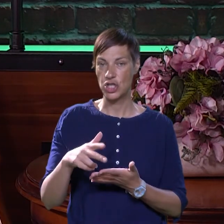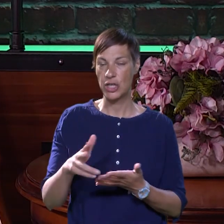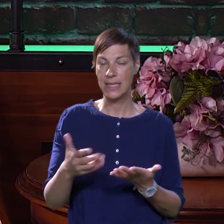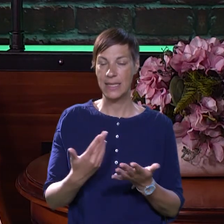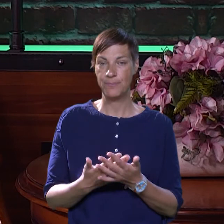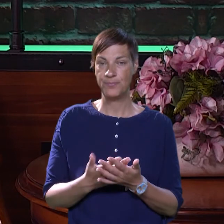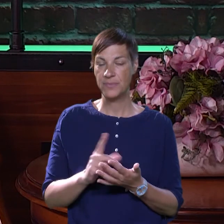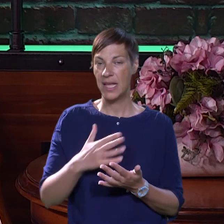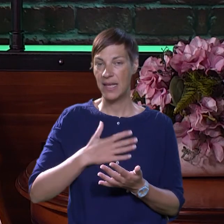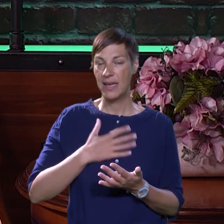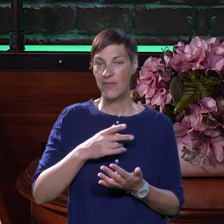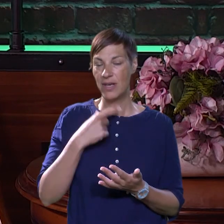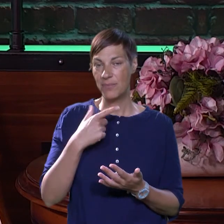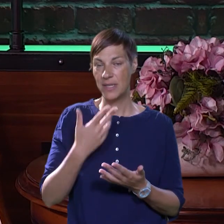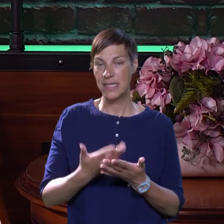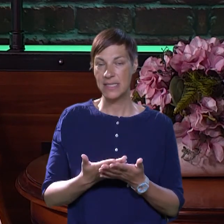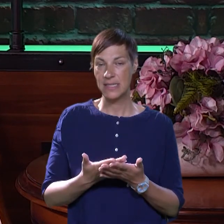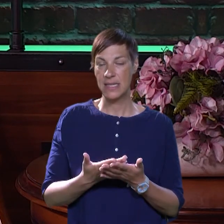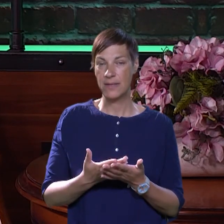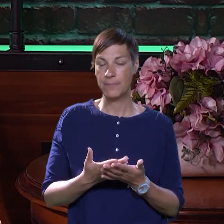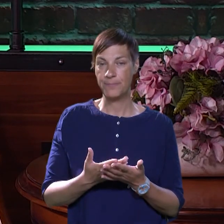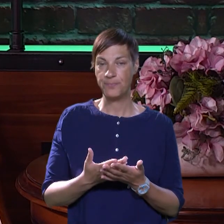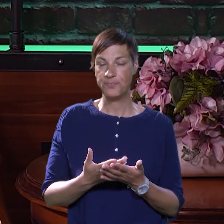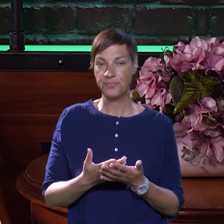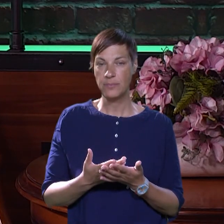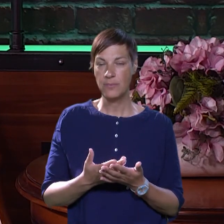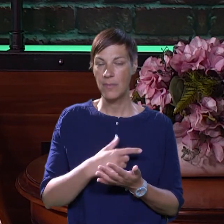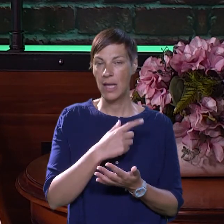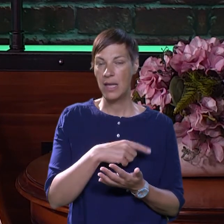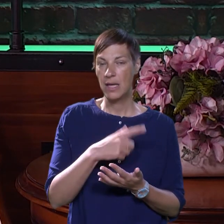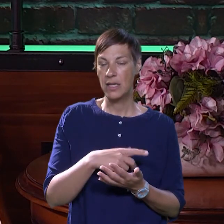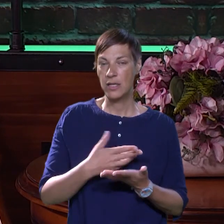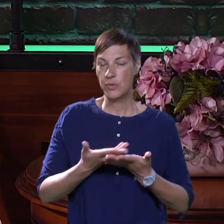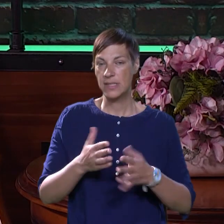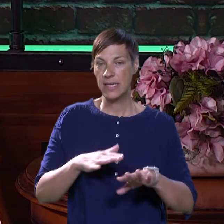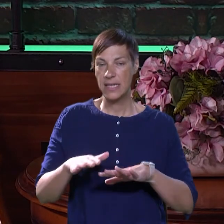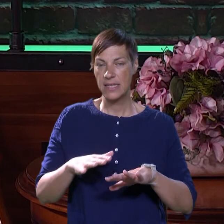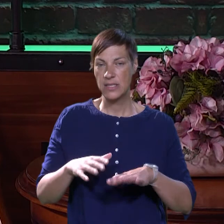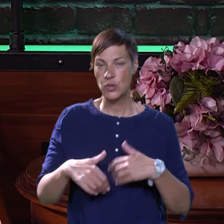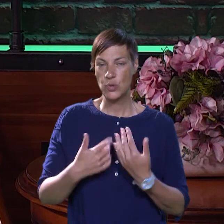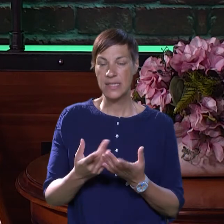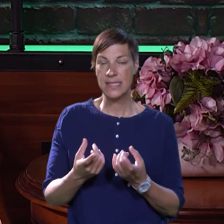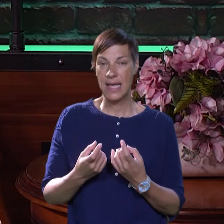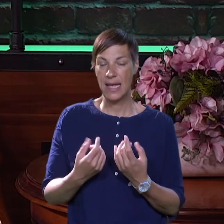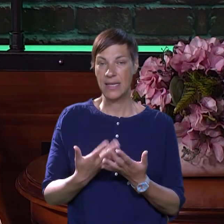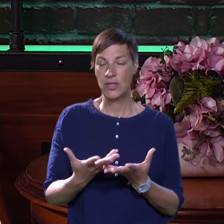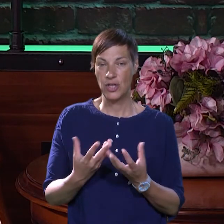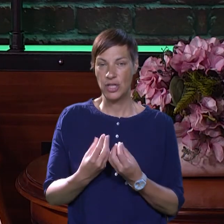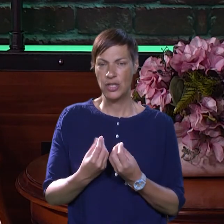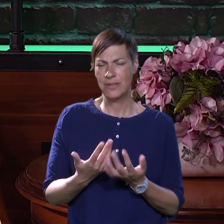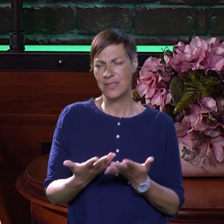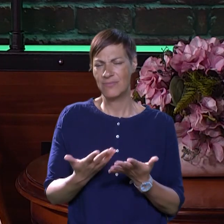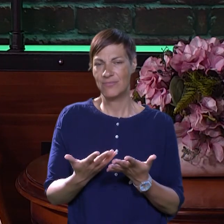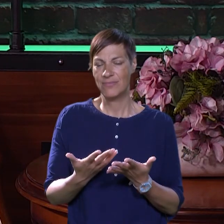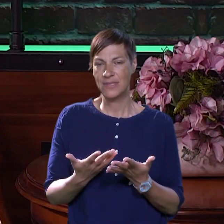Jer to u stvari, ne volim taj izraz, ali ok, human resource management, kao da smo nekakav resurs, ali to mi dosta